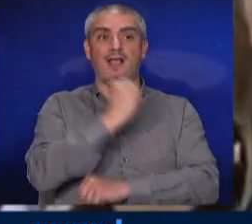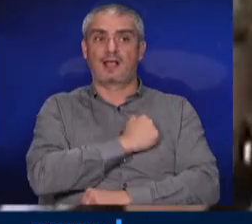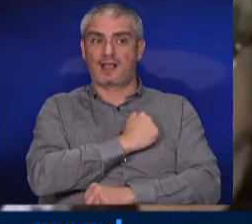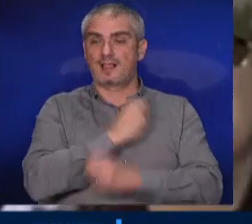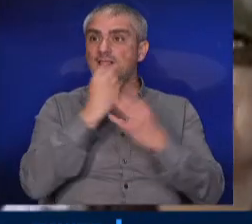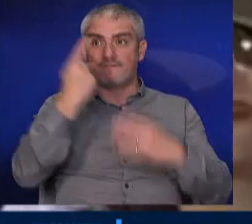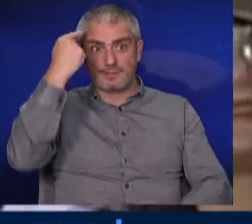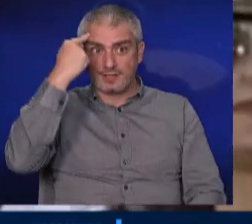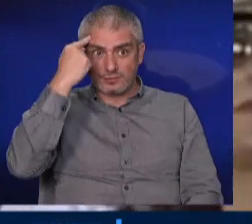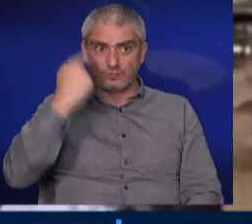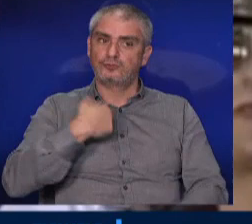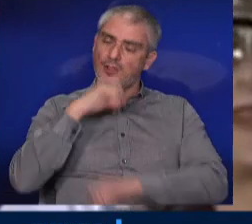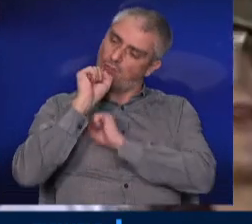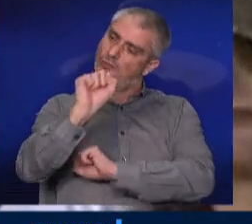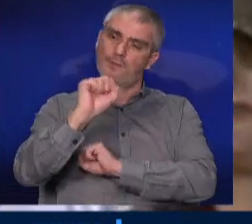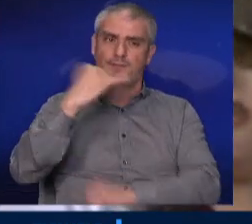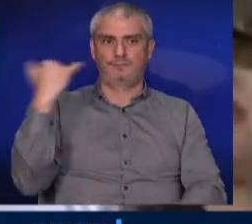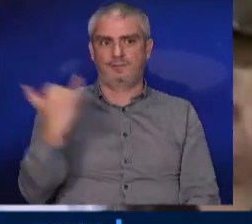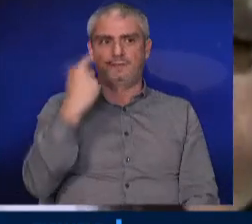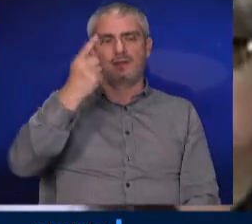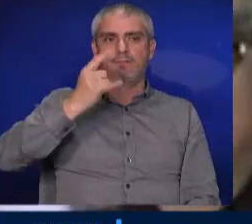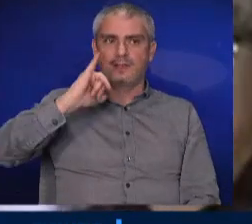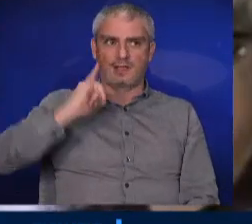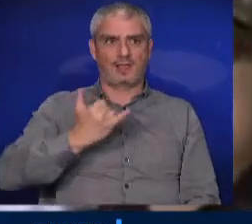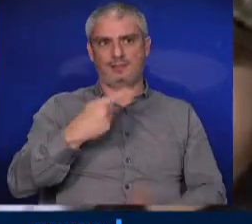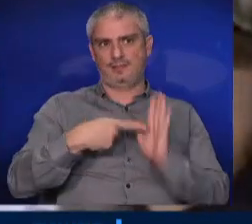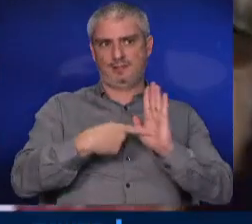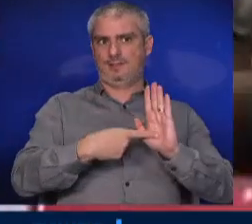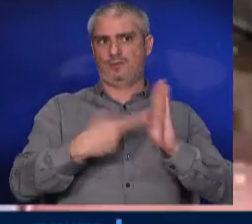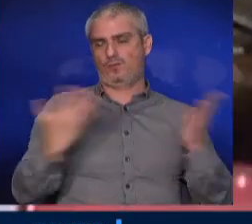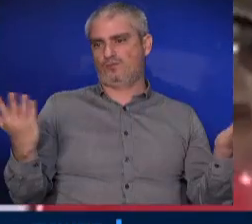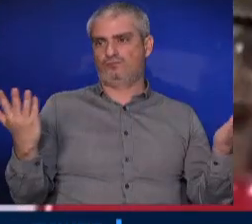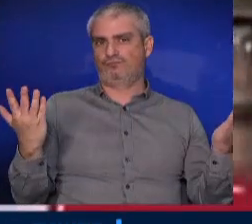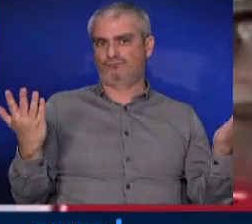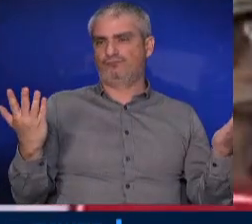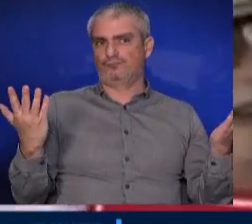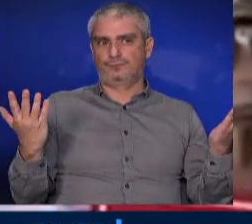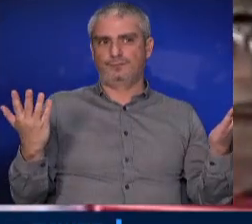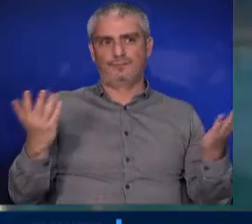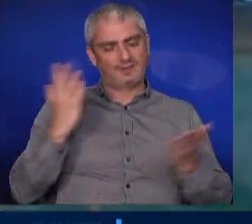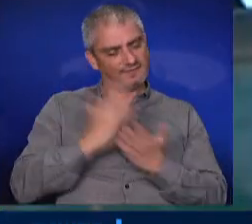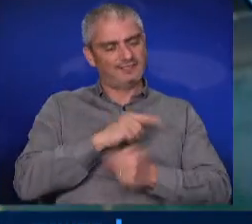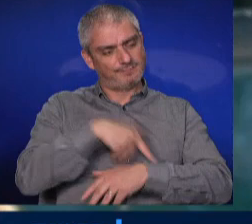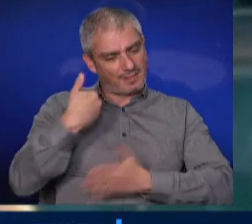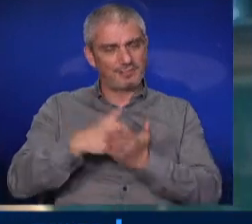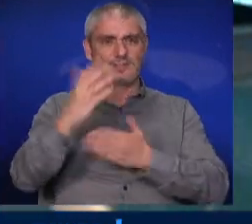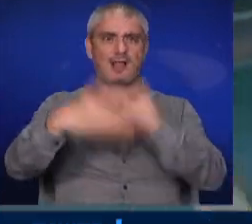that we are with them all the way. They are, they've really shown something. Time to move on.